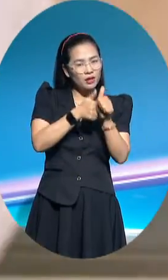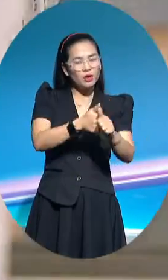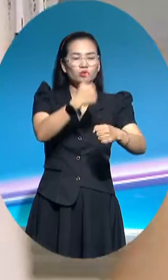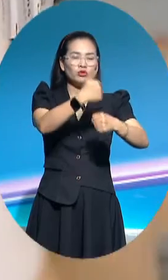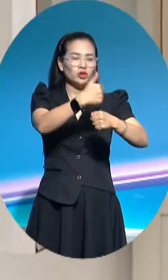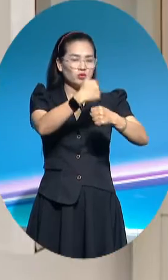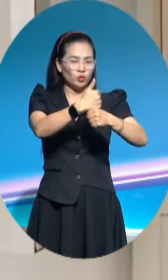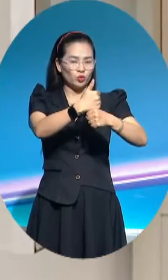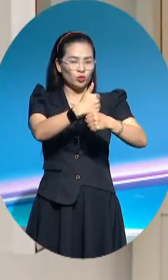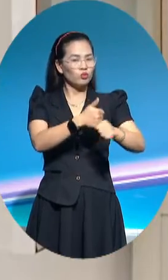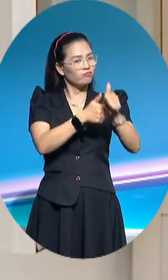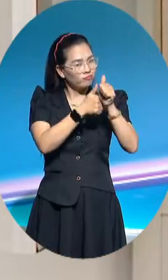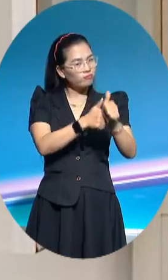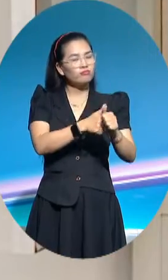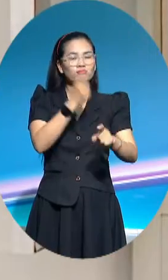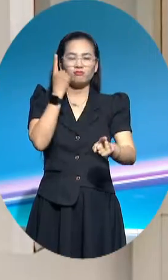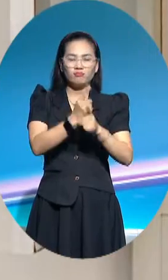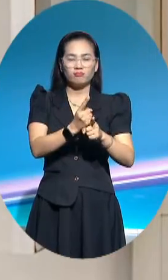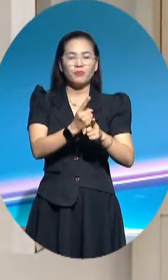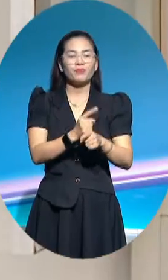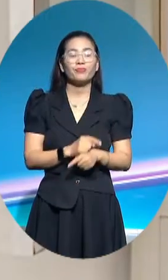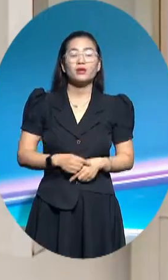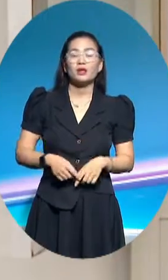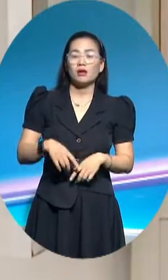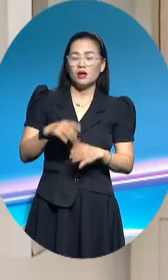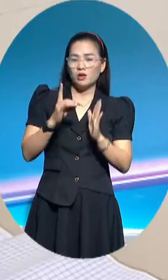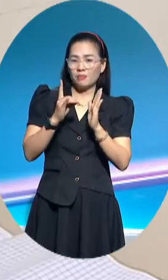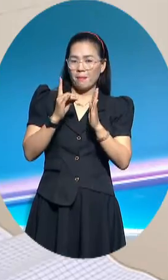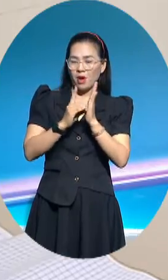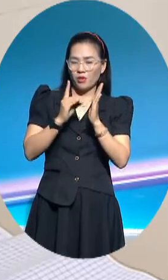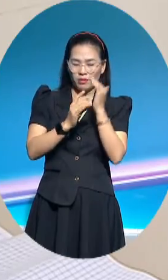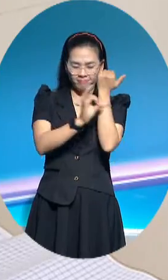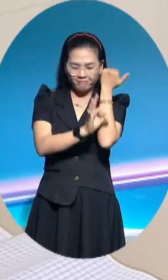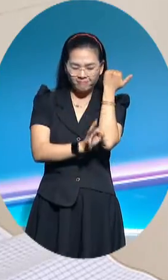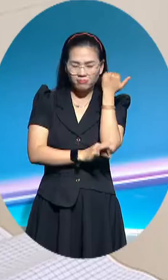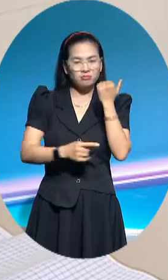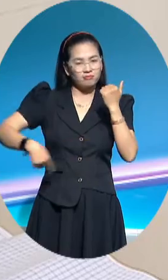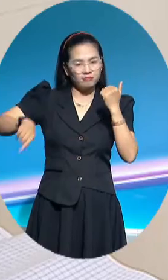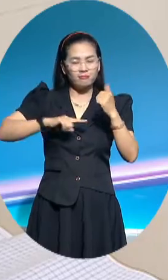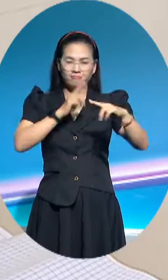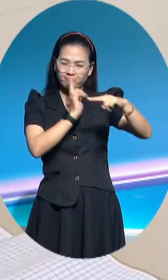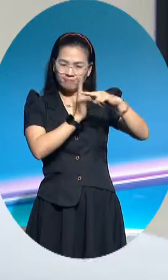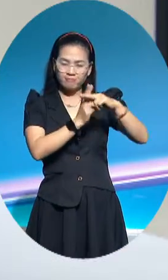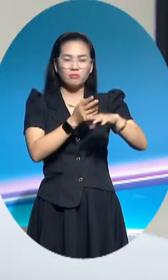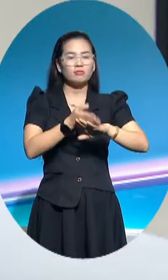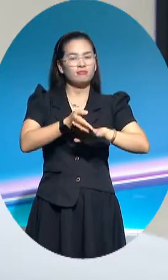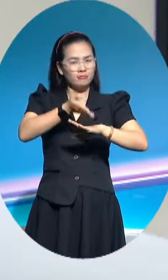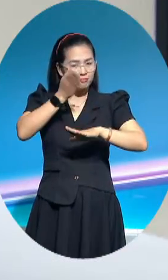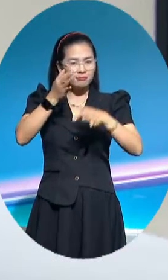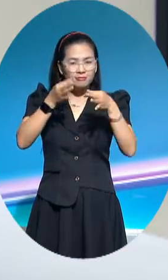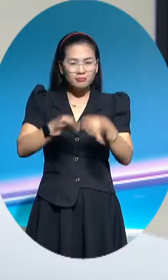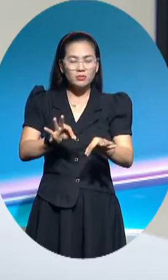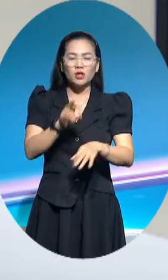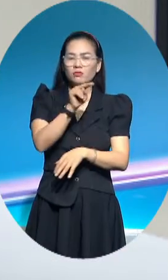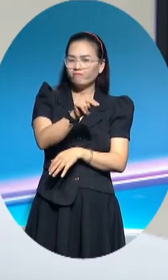phủ thủ tướng Chính phủ bảo hiểm xã hội Việt Nam cũng đã yêu cầu Bảo hiểm xã hội các địa phương và các đơn vị trực thuộc tăng cường các biện pháp phục